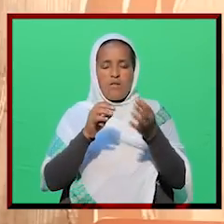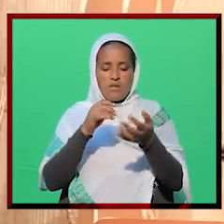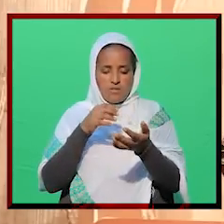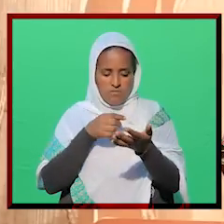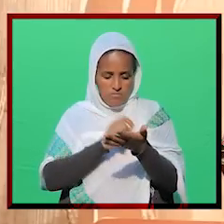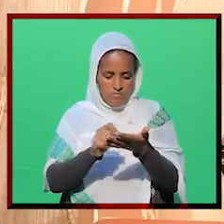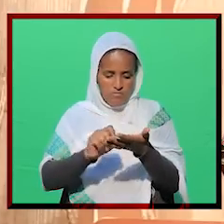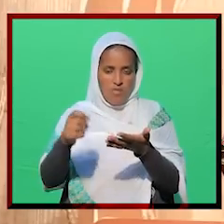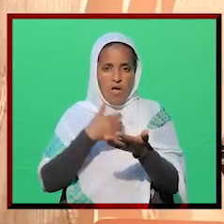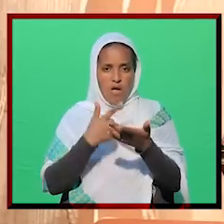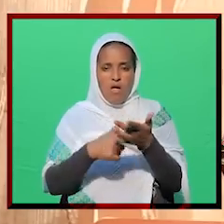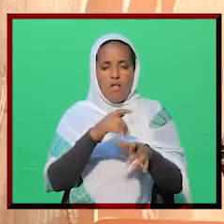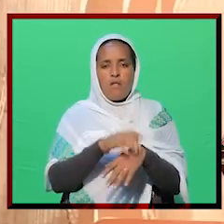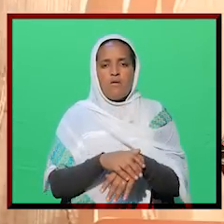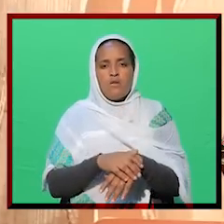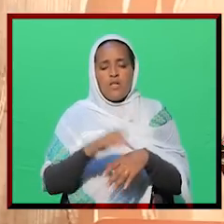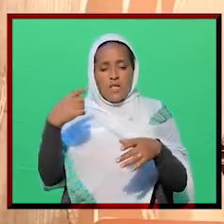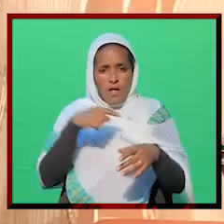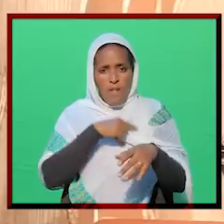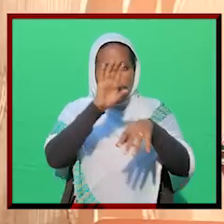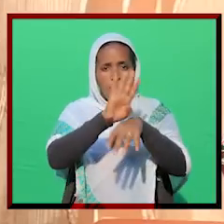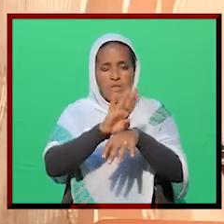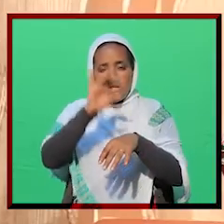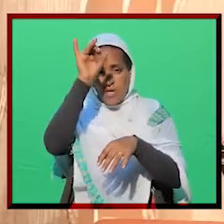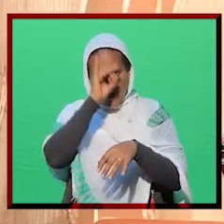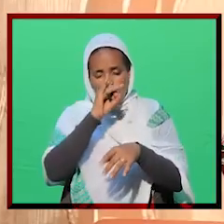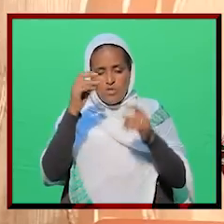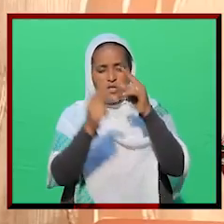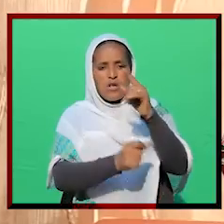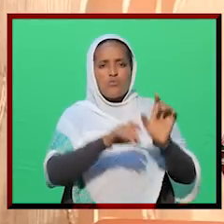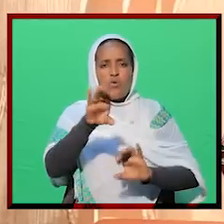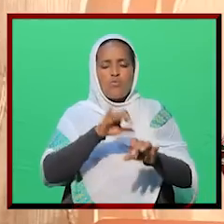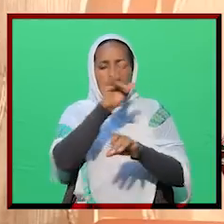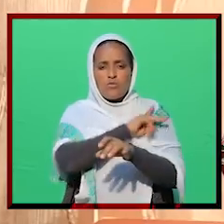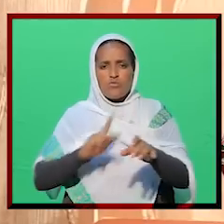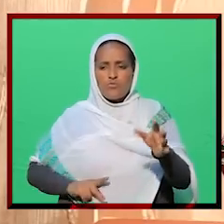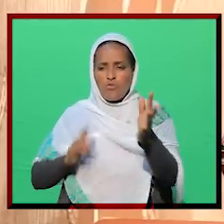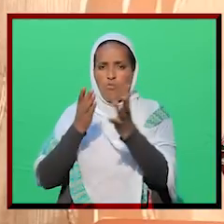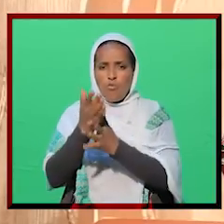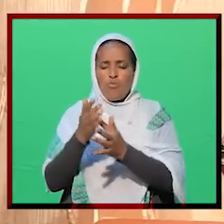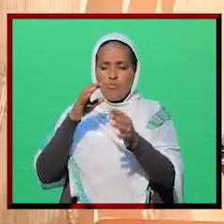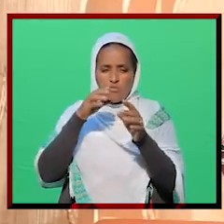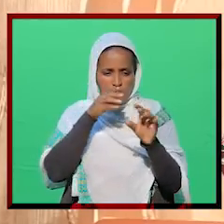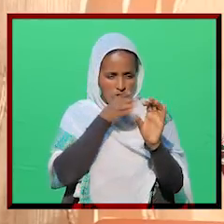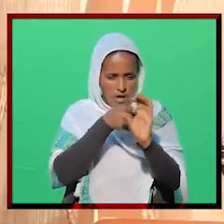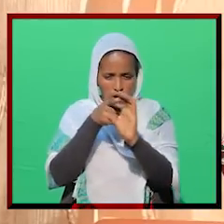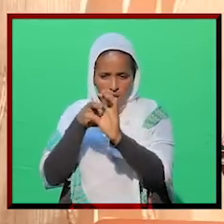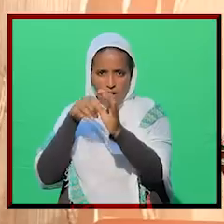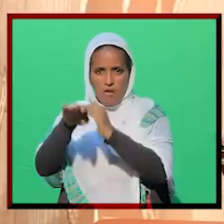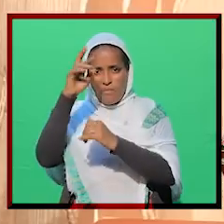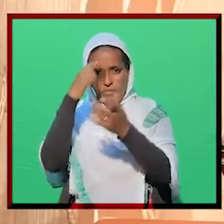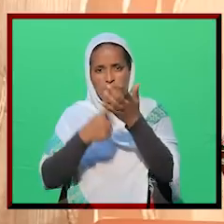የኛም ቤተክርስቲያን ሊቃውንት እንዲቀጡ አድርገዋል። በነገስታቱ በኩል እየገቡ ሾልከው እየገቡ ማለት ነው። ባጼ ሚናስ ግዜ ዝክሪና